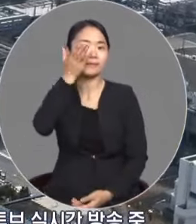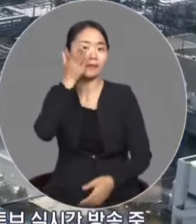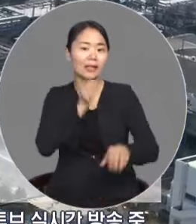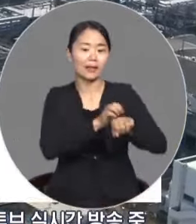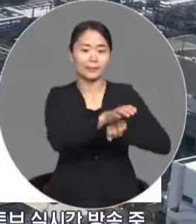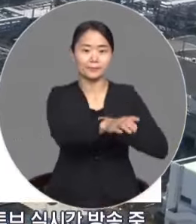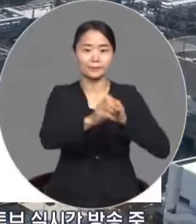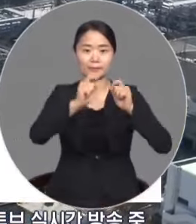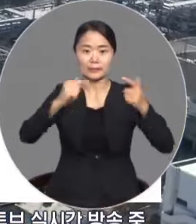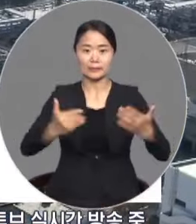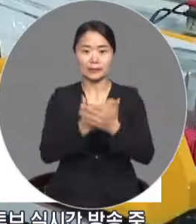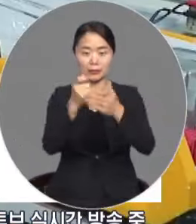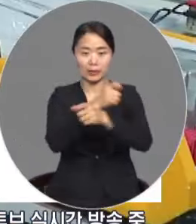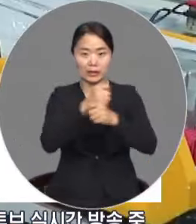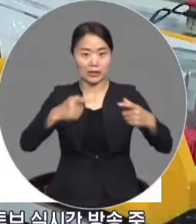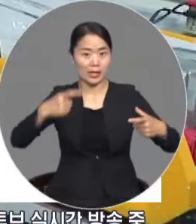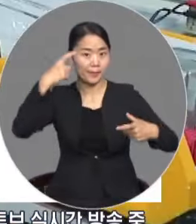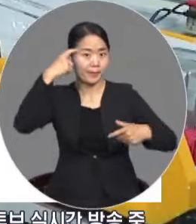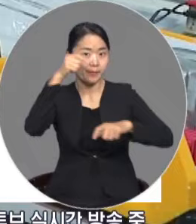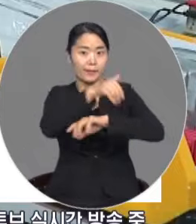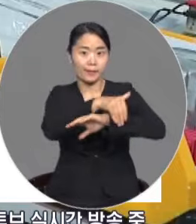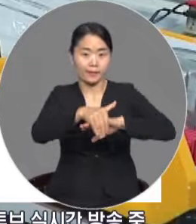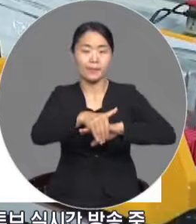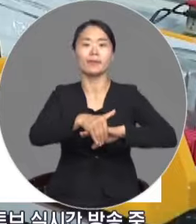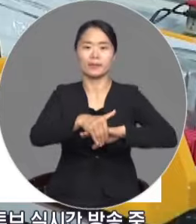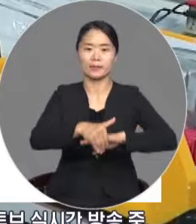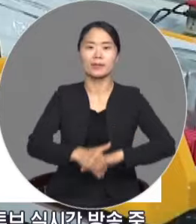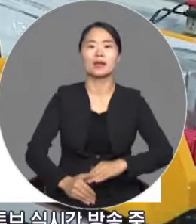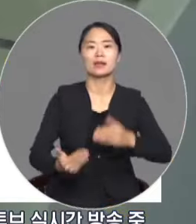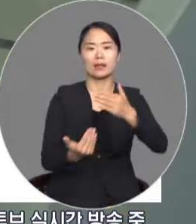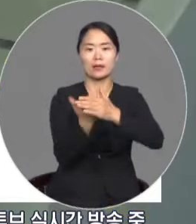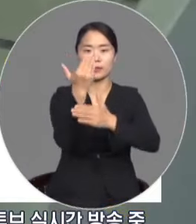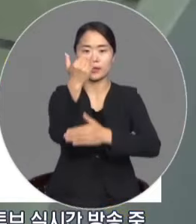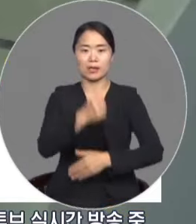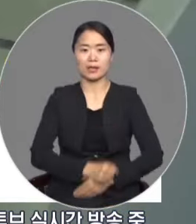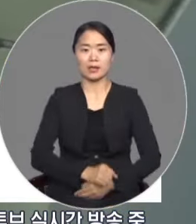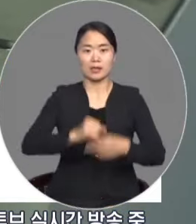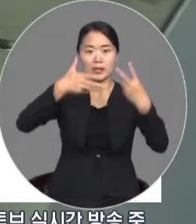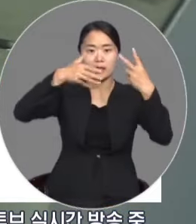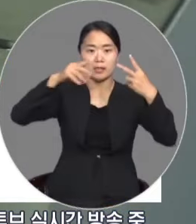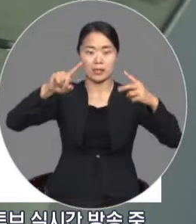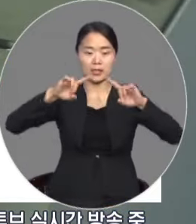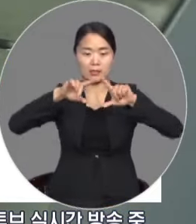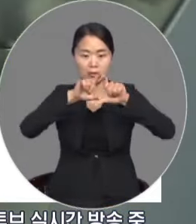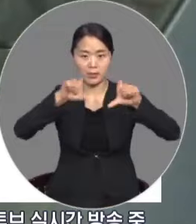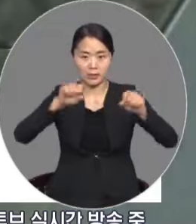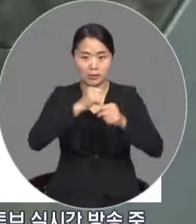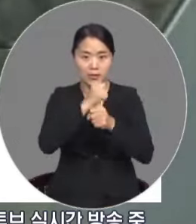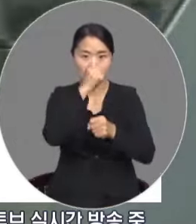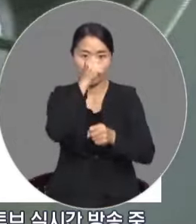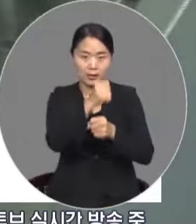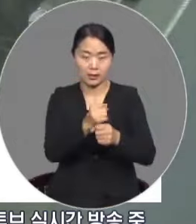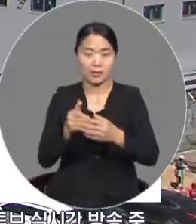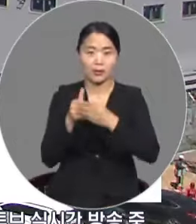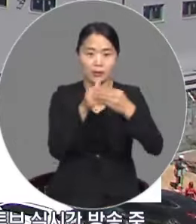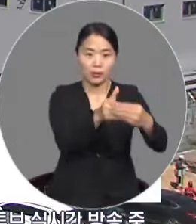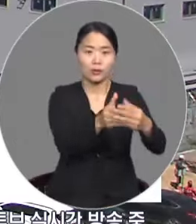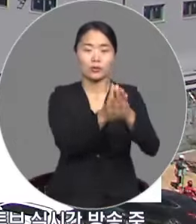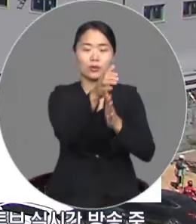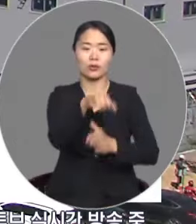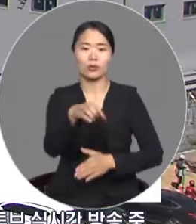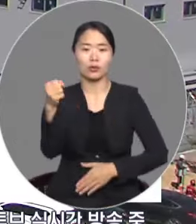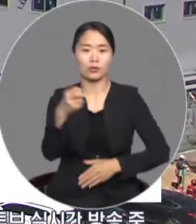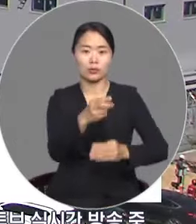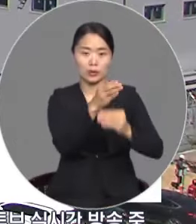울산형 기회발전 특구 전략이 윤곽을 드러냈습니다. 차세대 2차 전지 산업 선도지구와 주력 산업 첨단화